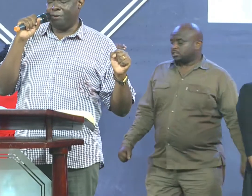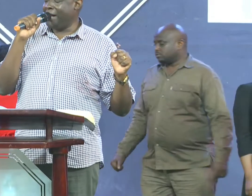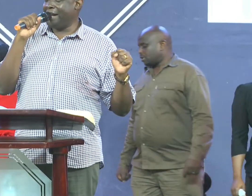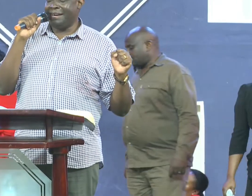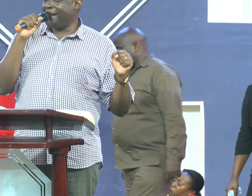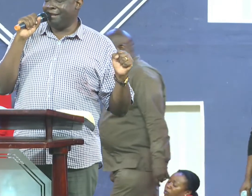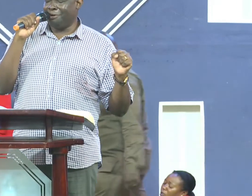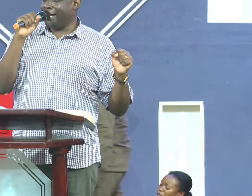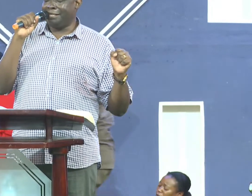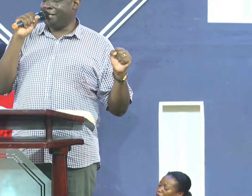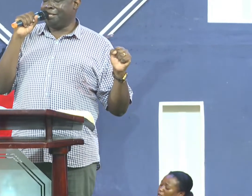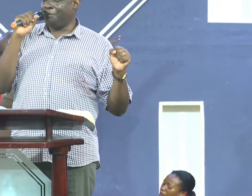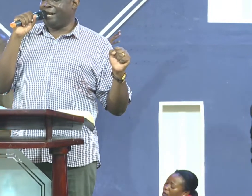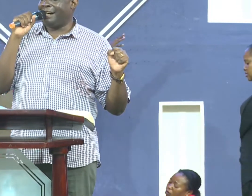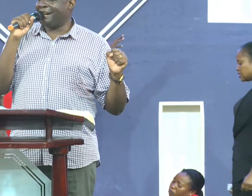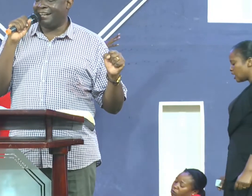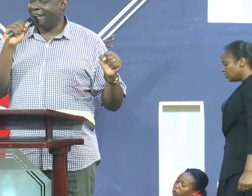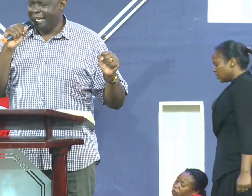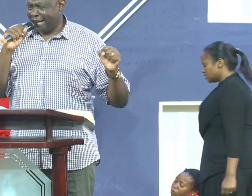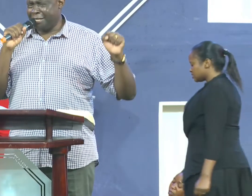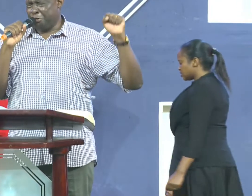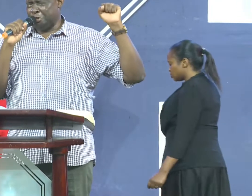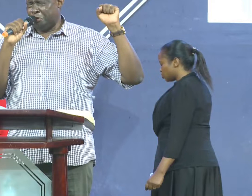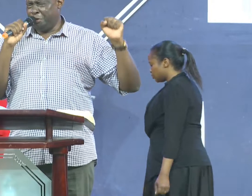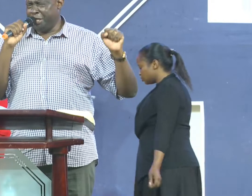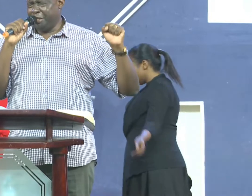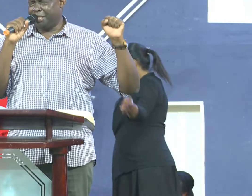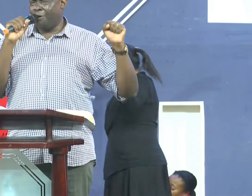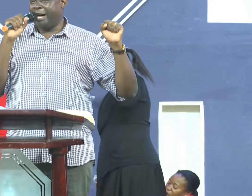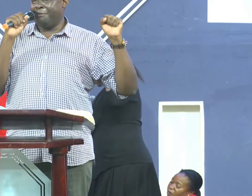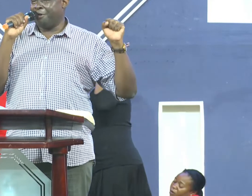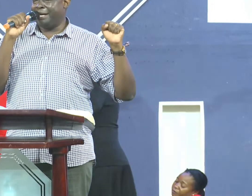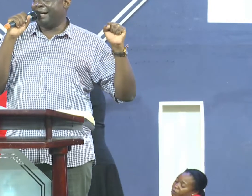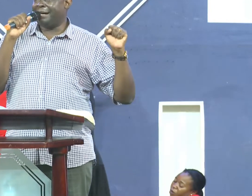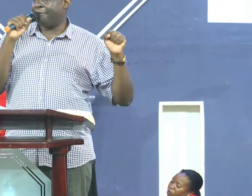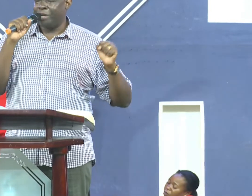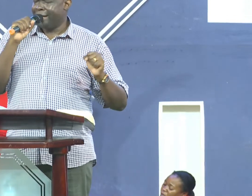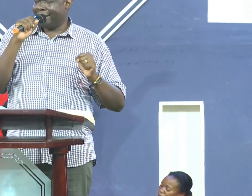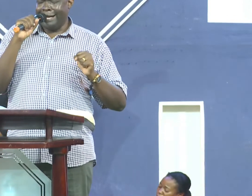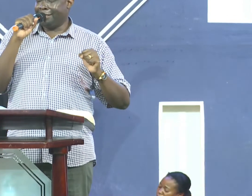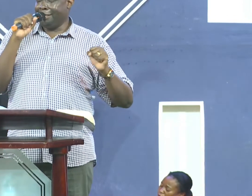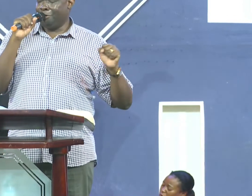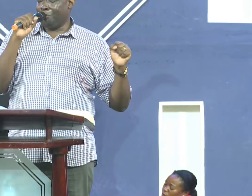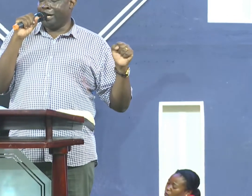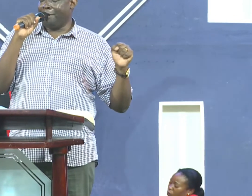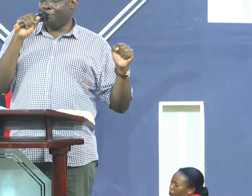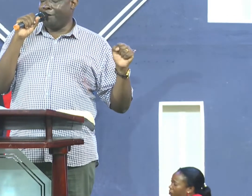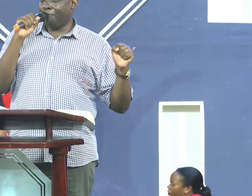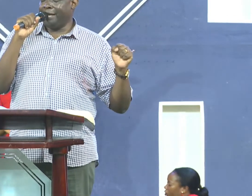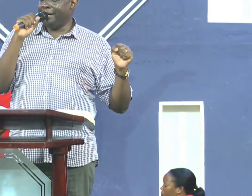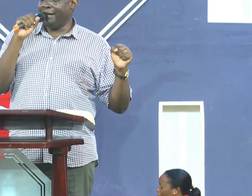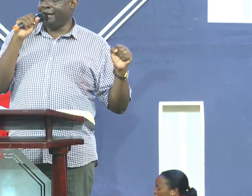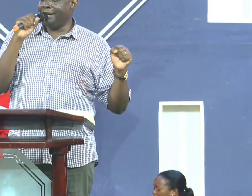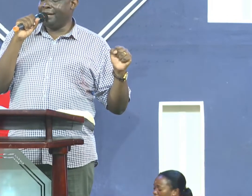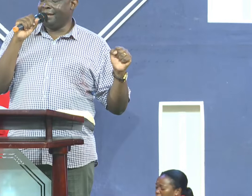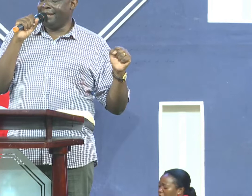abantubo mibayaya nirukaziziwa katondo muyinza wabiona gazi okulaba kwa